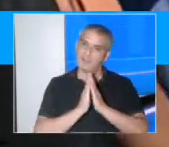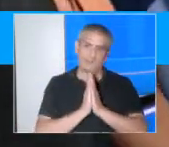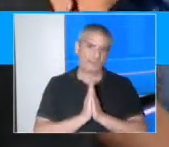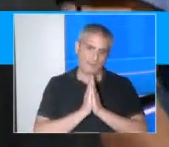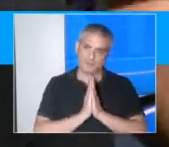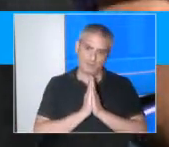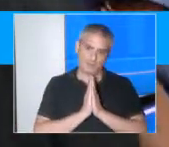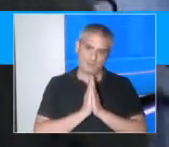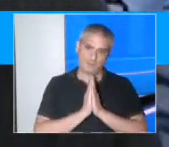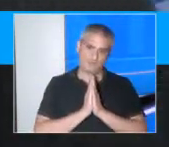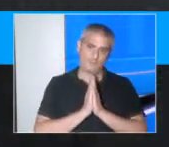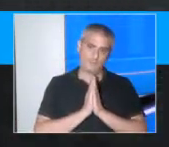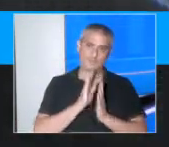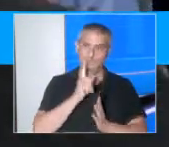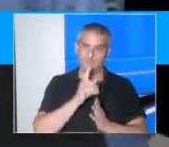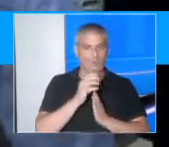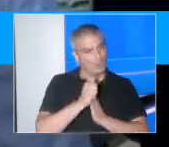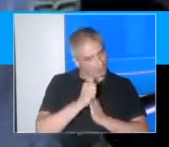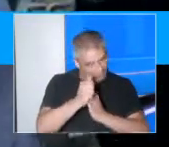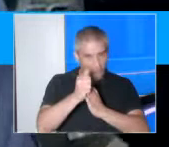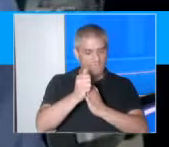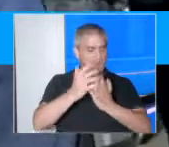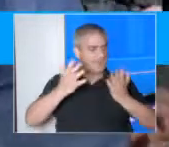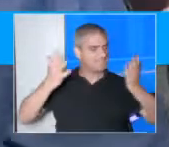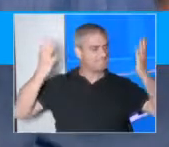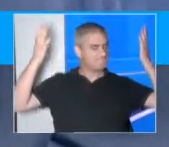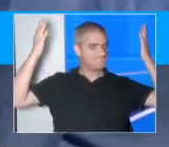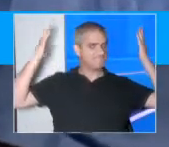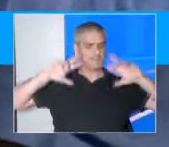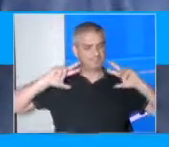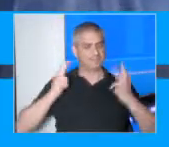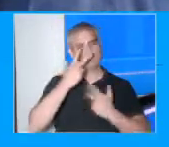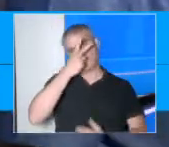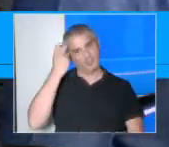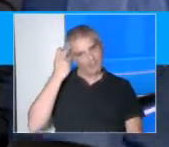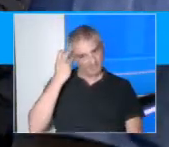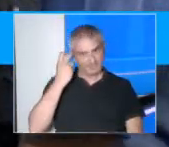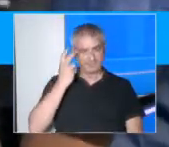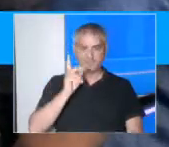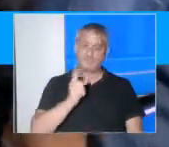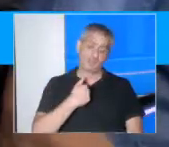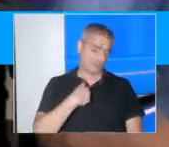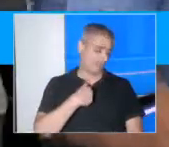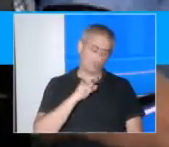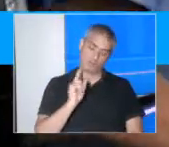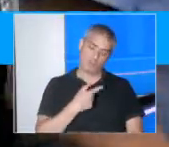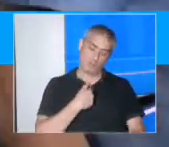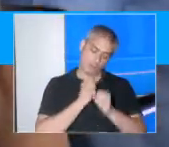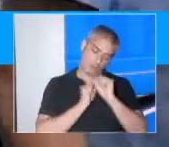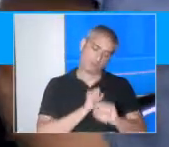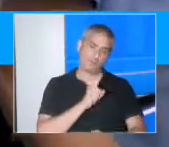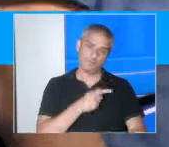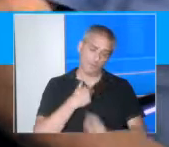תקוות, והוביל אחריו את הציבור הערבי, ואנחנו כולנו תמכנו